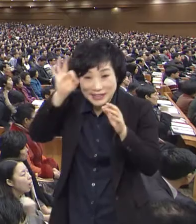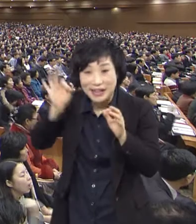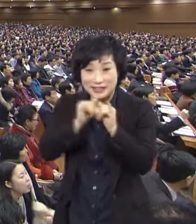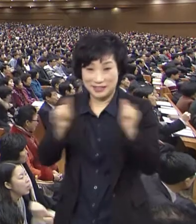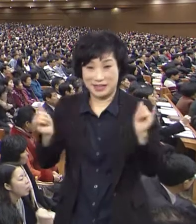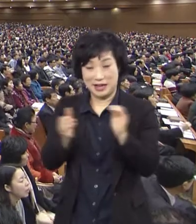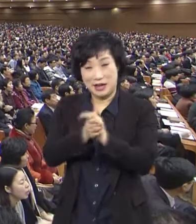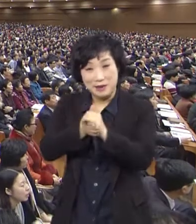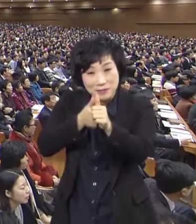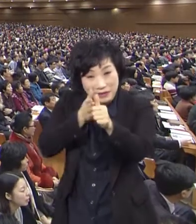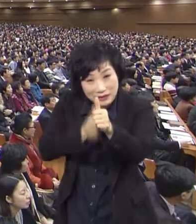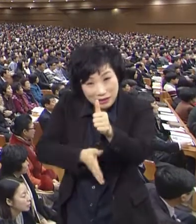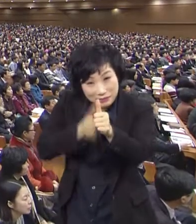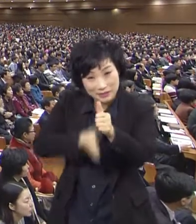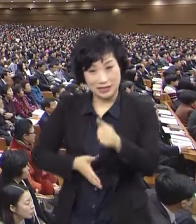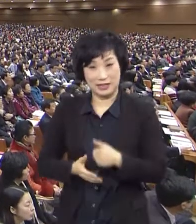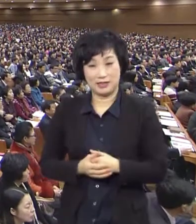아멘합시다.